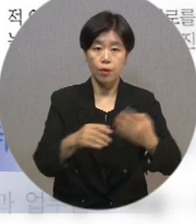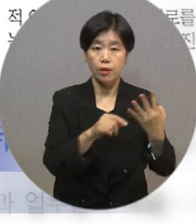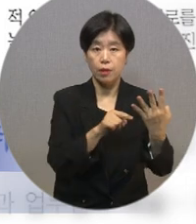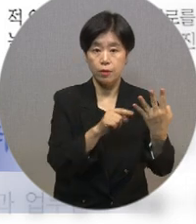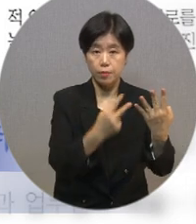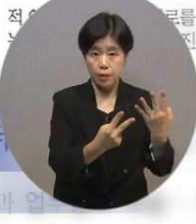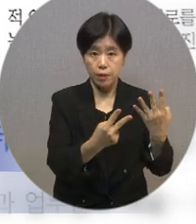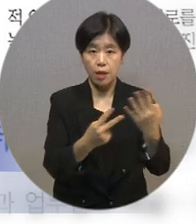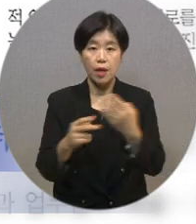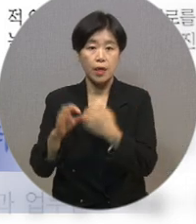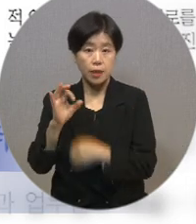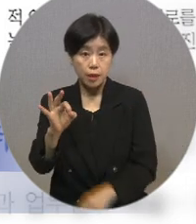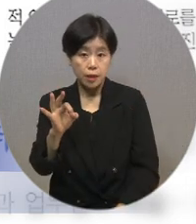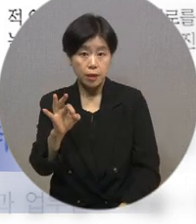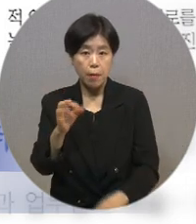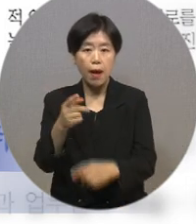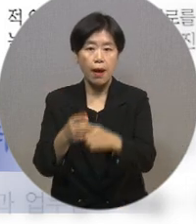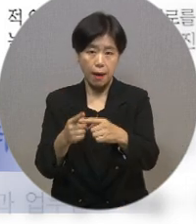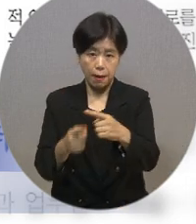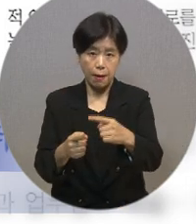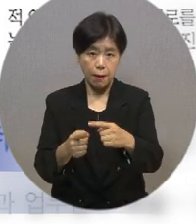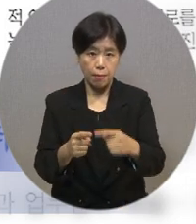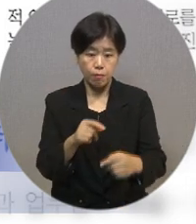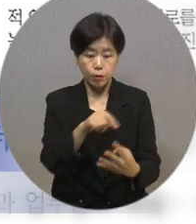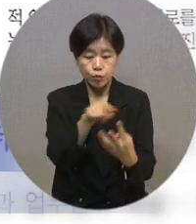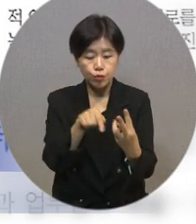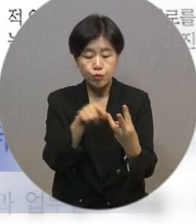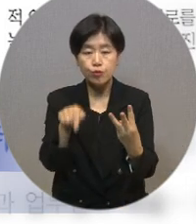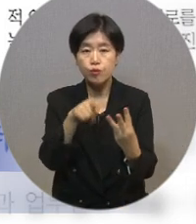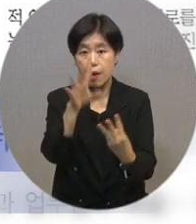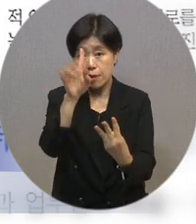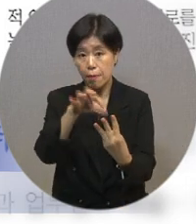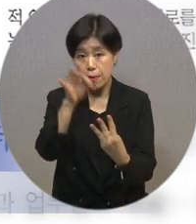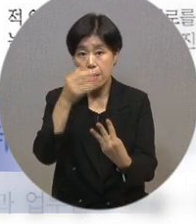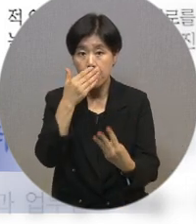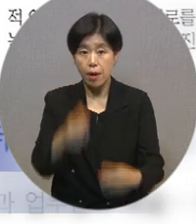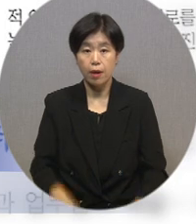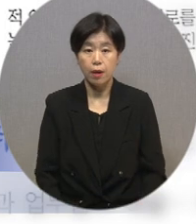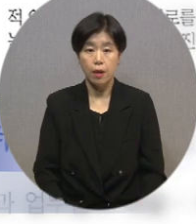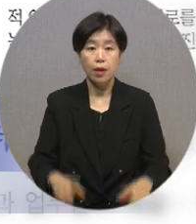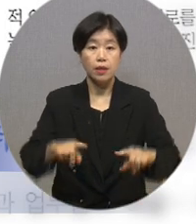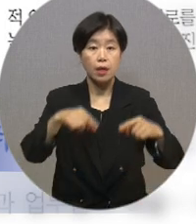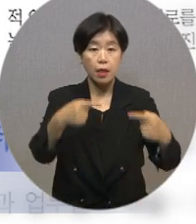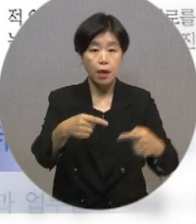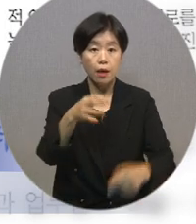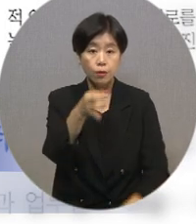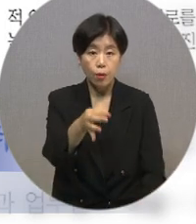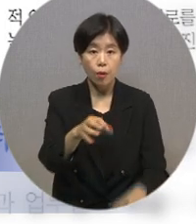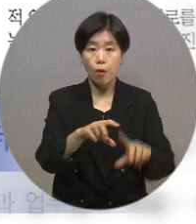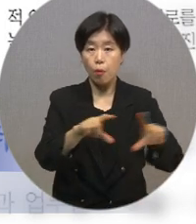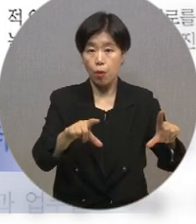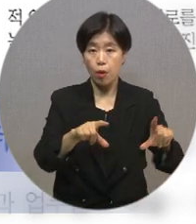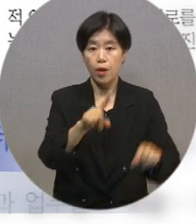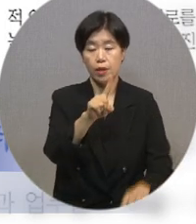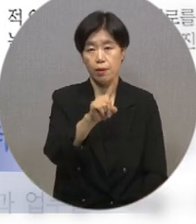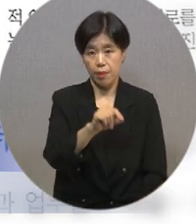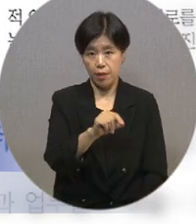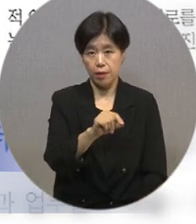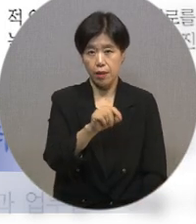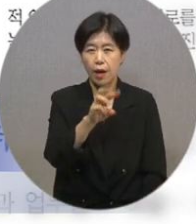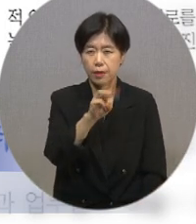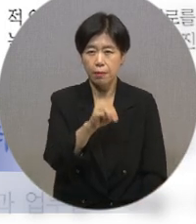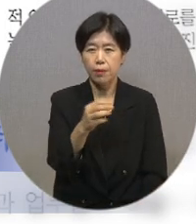10km 하프코스 중에서 선택 가능합니다 참가비는 일반 참가자는 1인당 35,000원